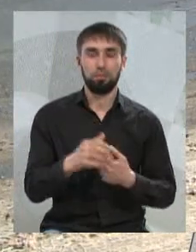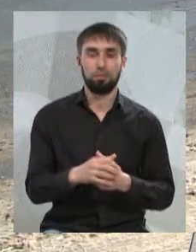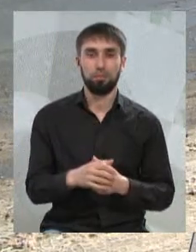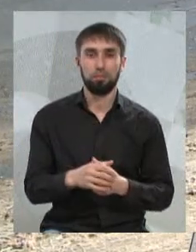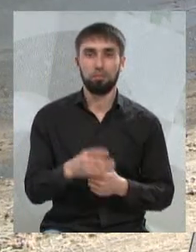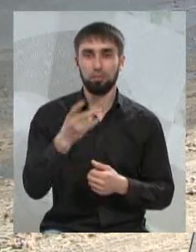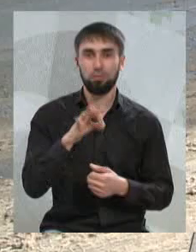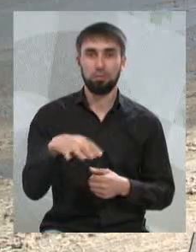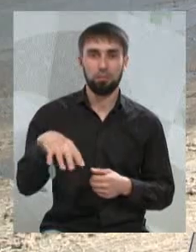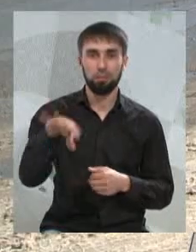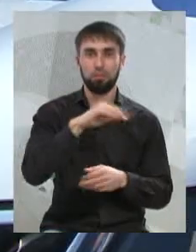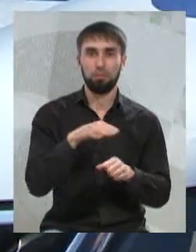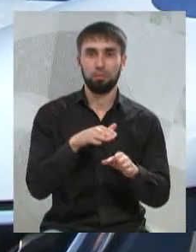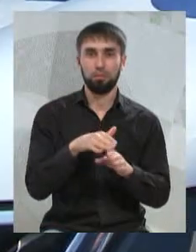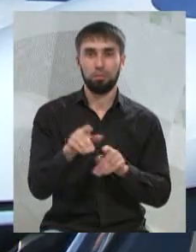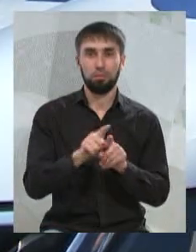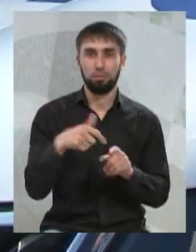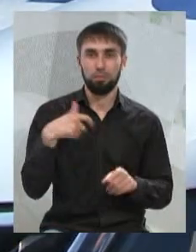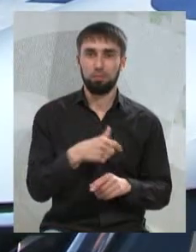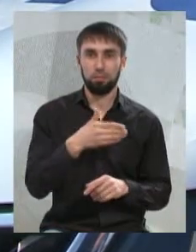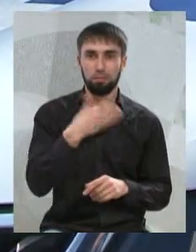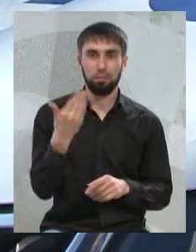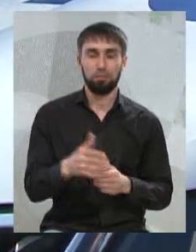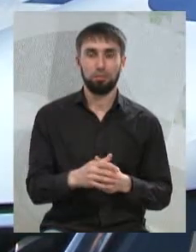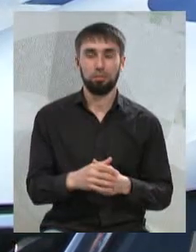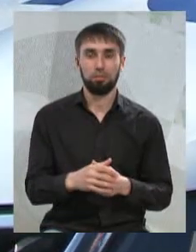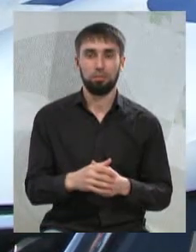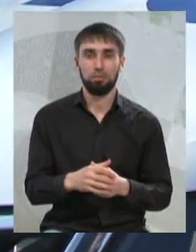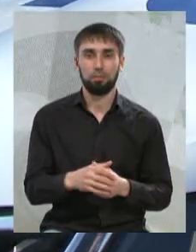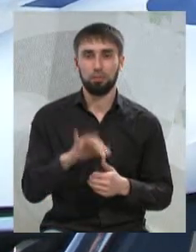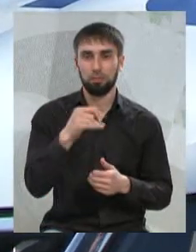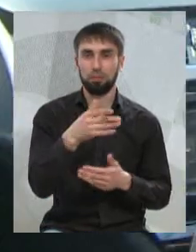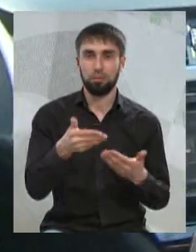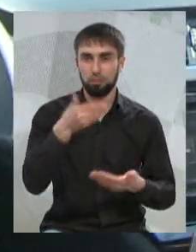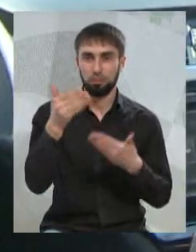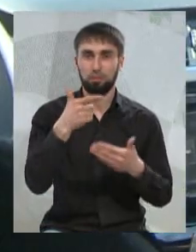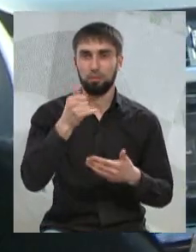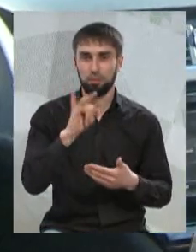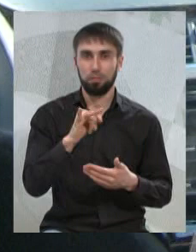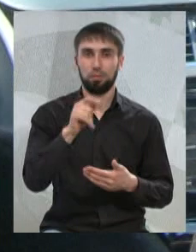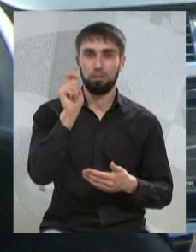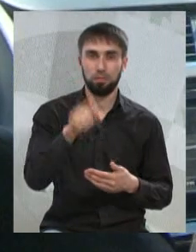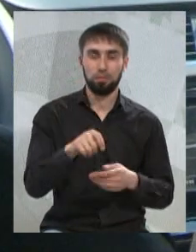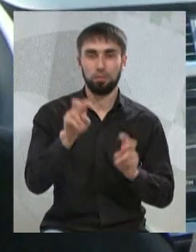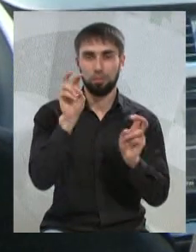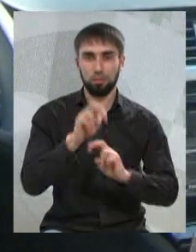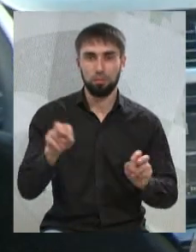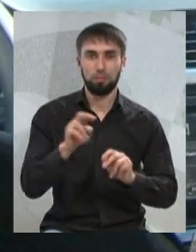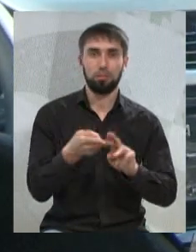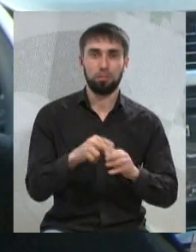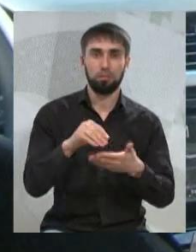движения хотят признавать всю степень серьезности таких проступков, выявлять, предупреждать и наказывать нарушителей на дорогах, призван рейд